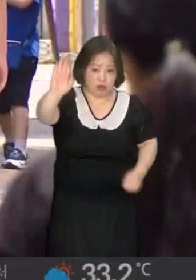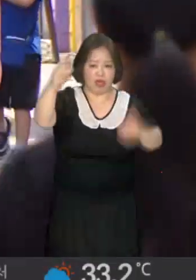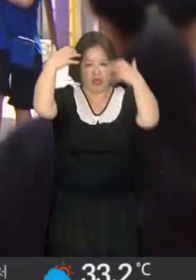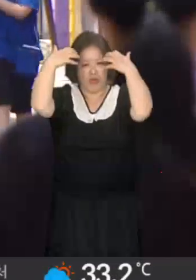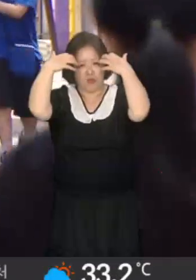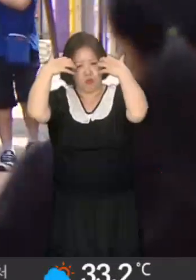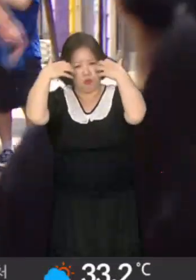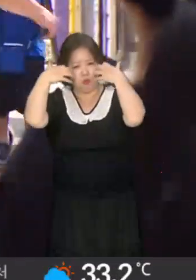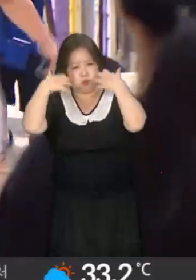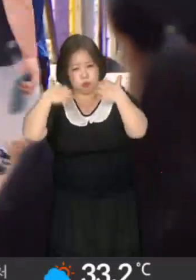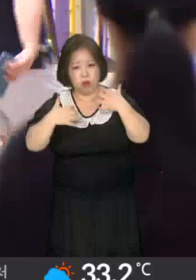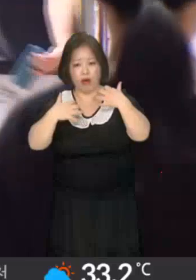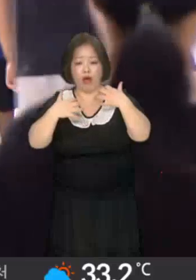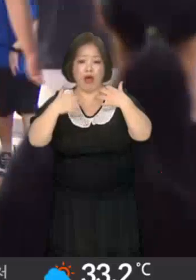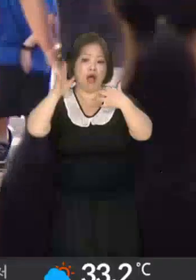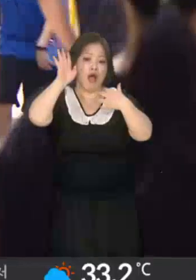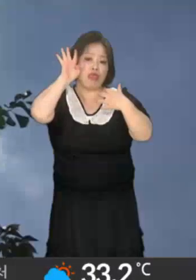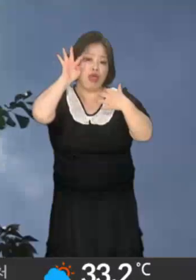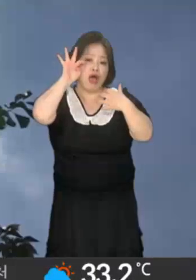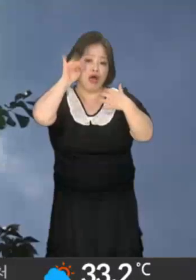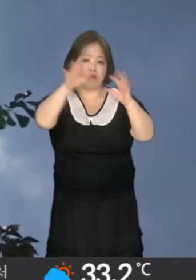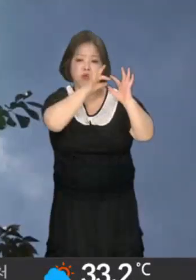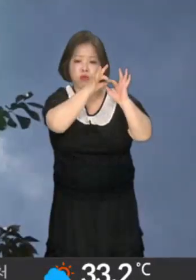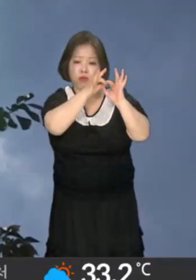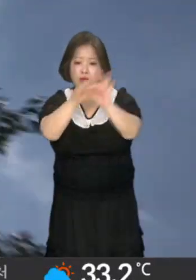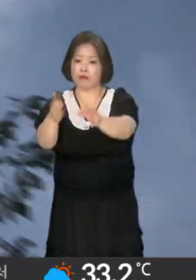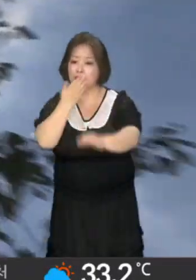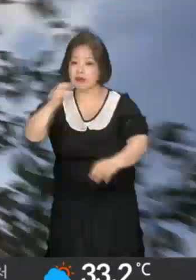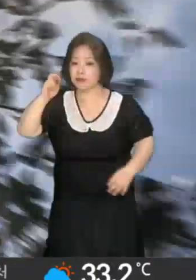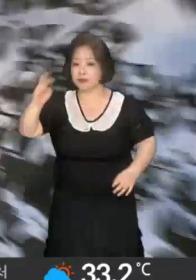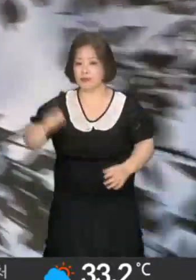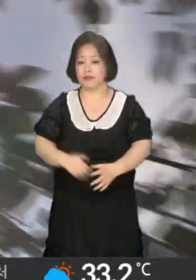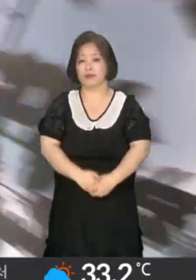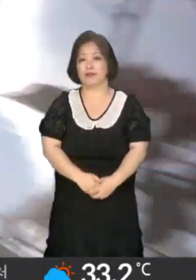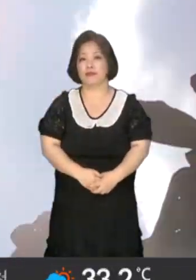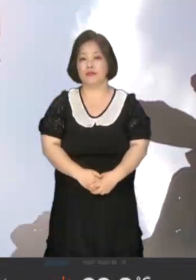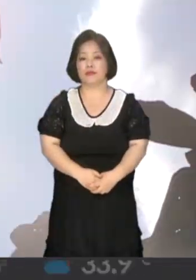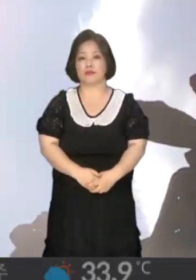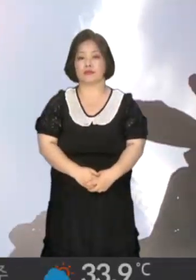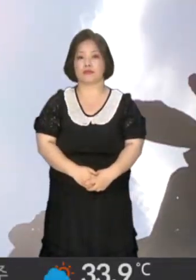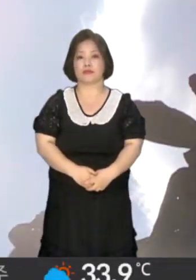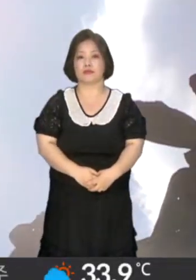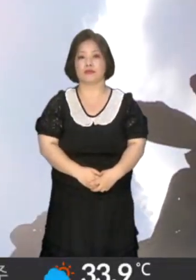일상화될 것이라고 경고합니다. 연합뉴스TV 김재훈입니다.